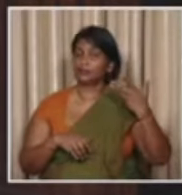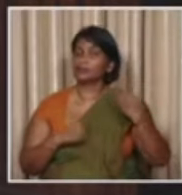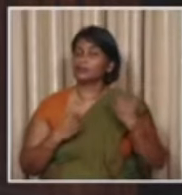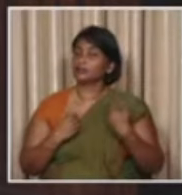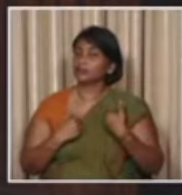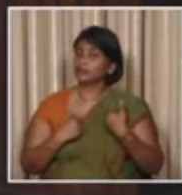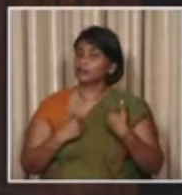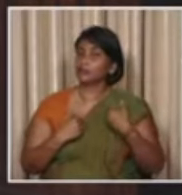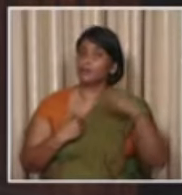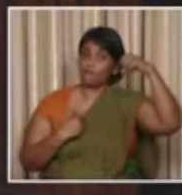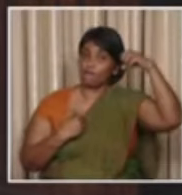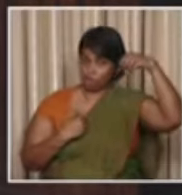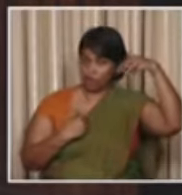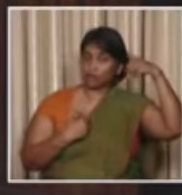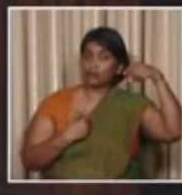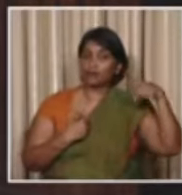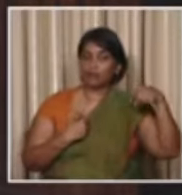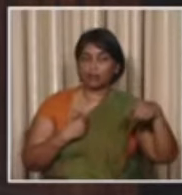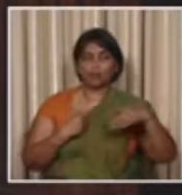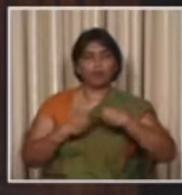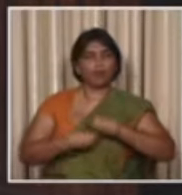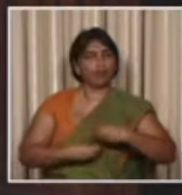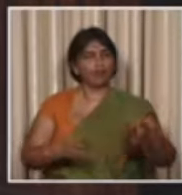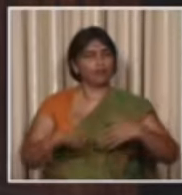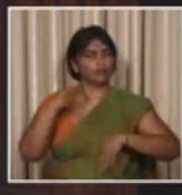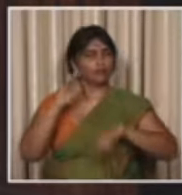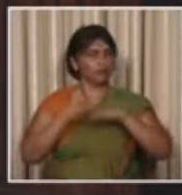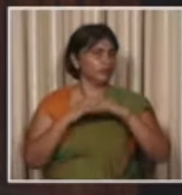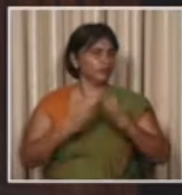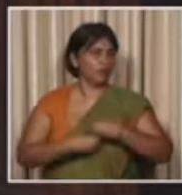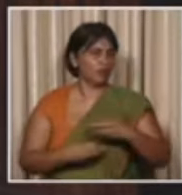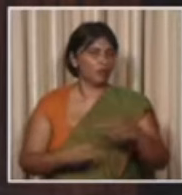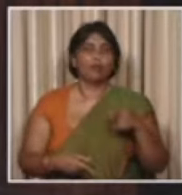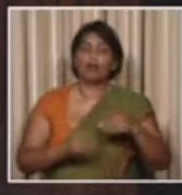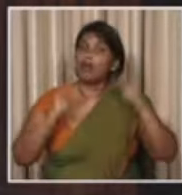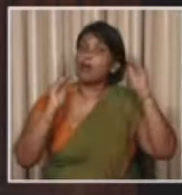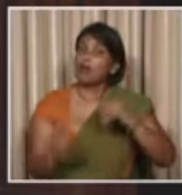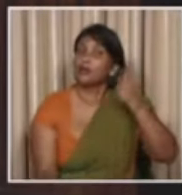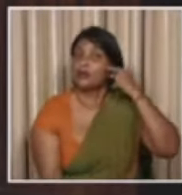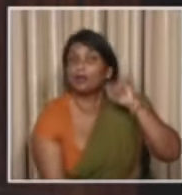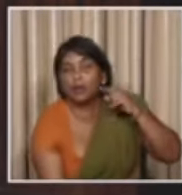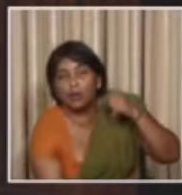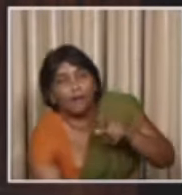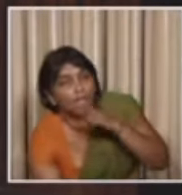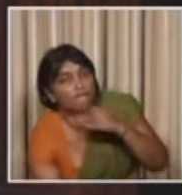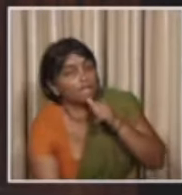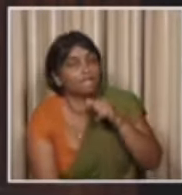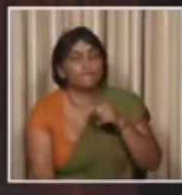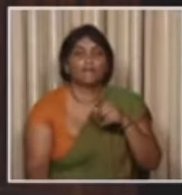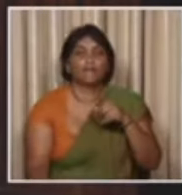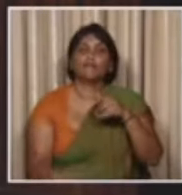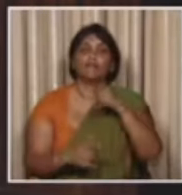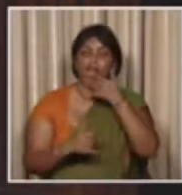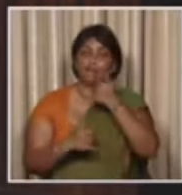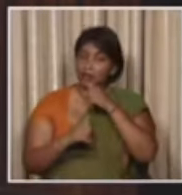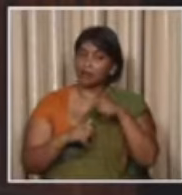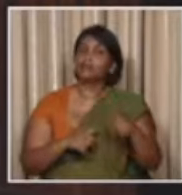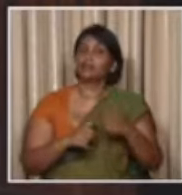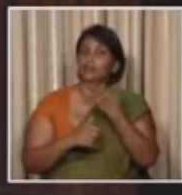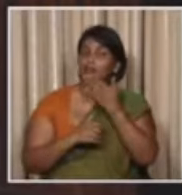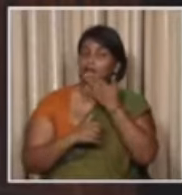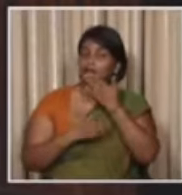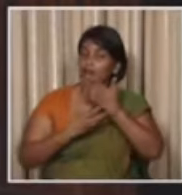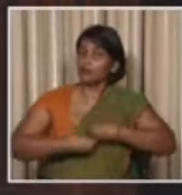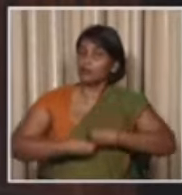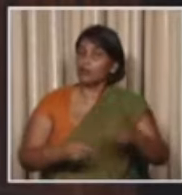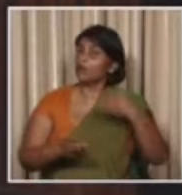මේ විදුලි බලය නාස්ති වෙන උපරිම විදියට රටේ. හැබැයි ඒක අඩු කරගන්න විදියක්. වතුර ජල සම්පාදන ජලය